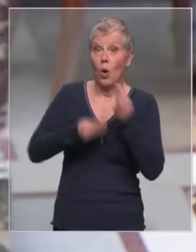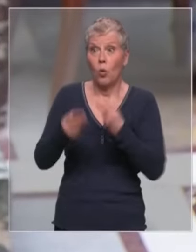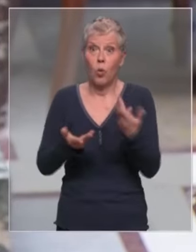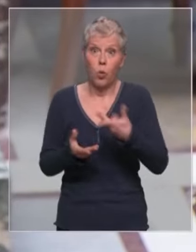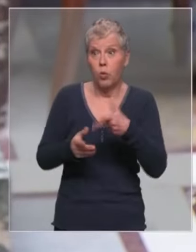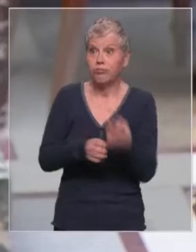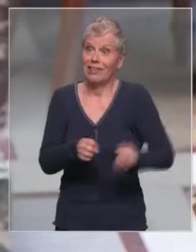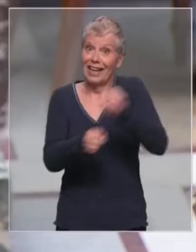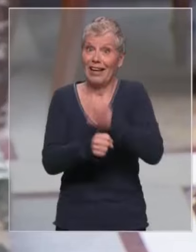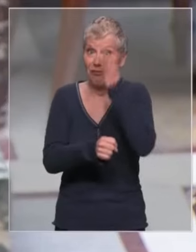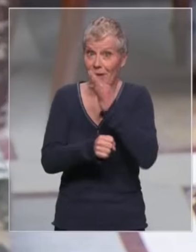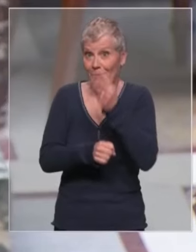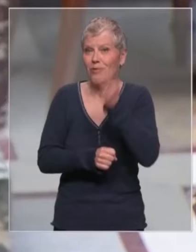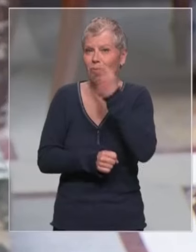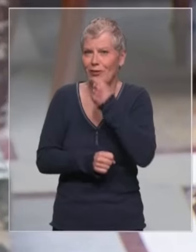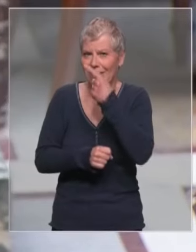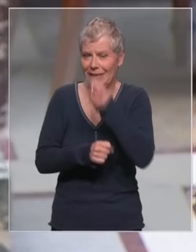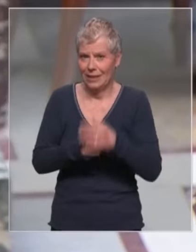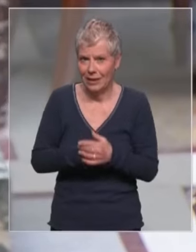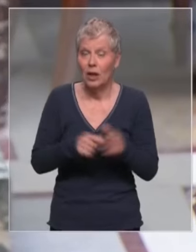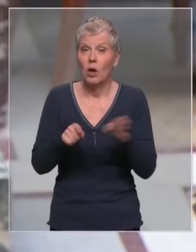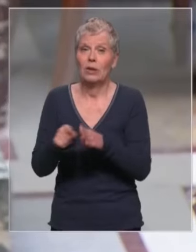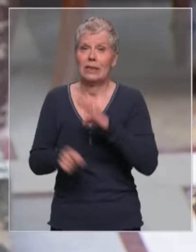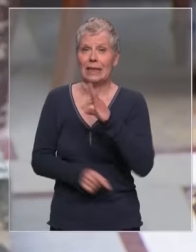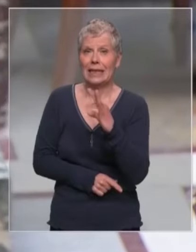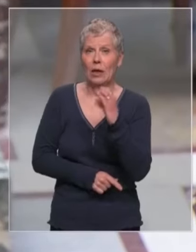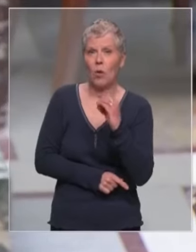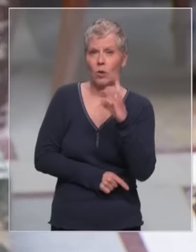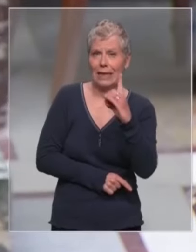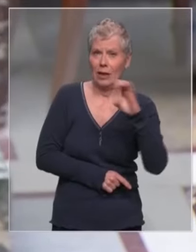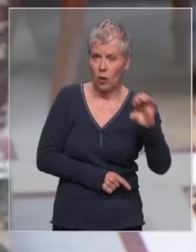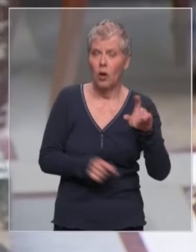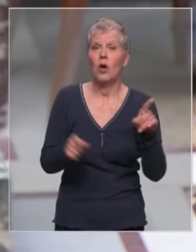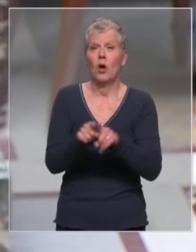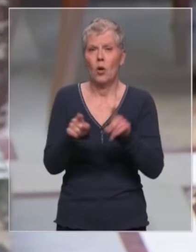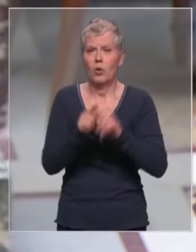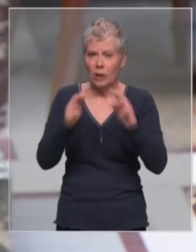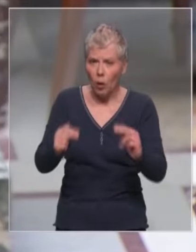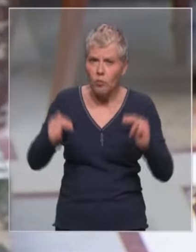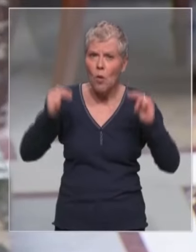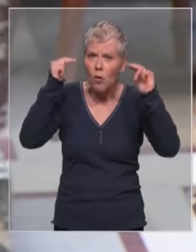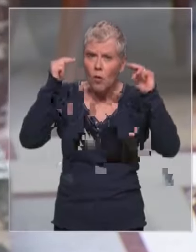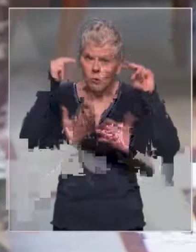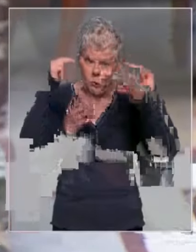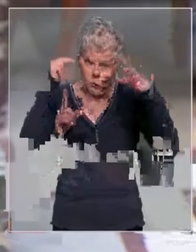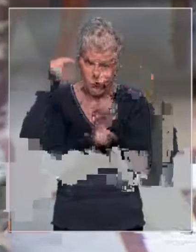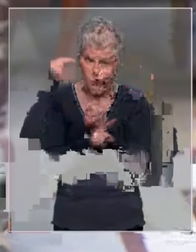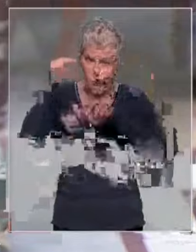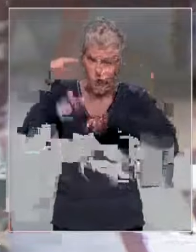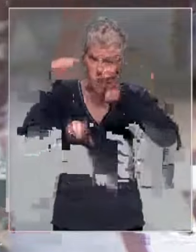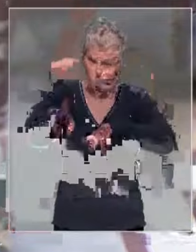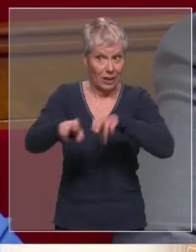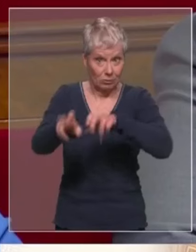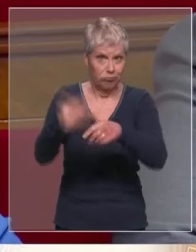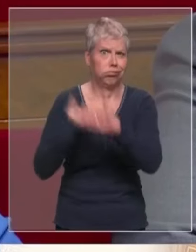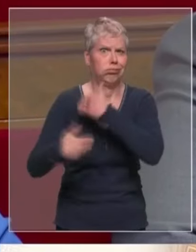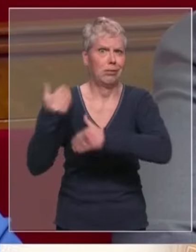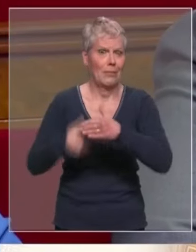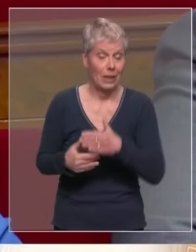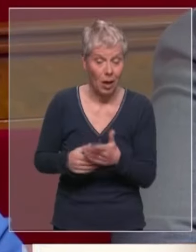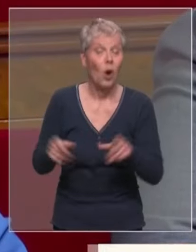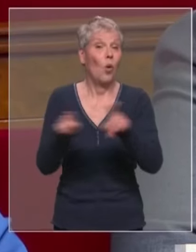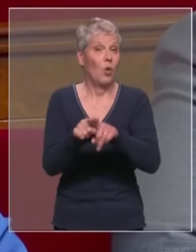la pérennisation du dispositif TODE et le rehaussement du seuil de dégressivité, nous apportons, nous interpelle.